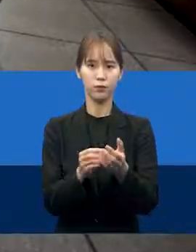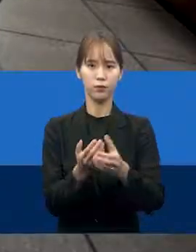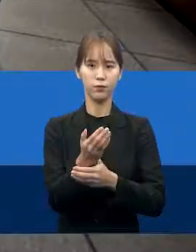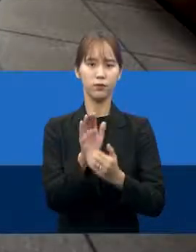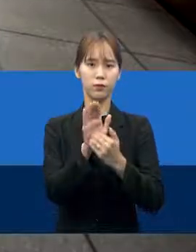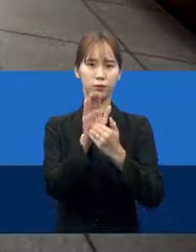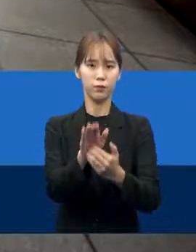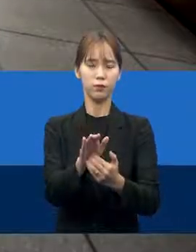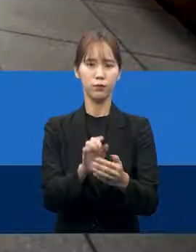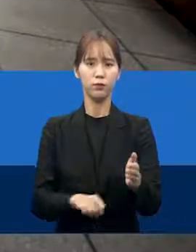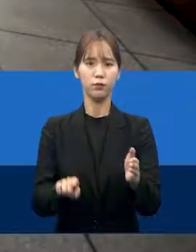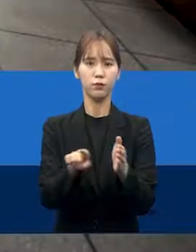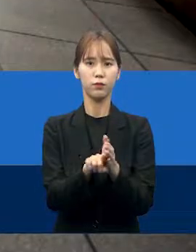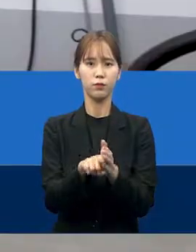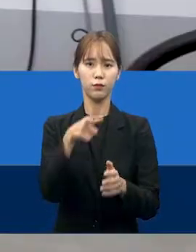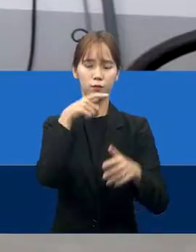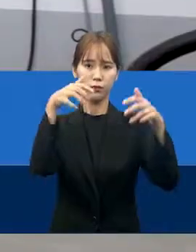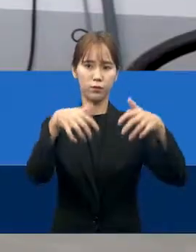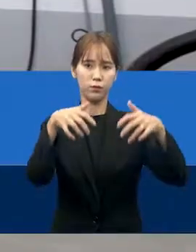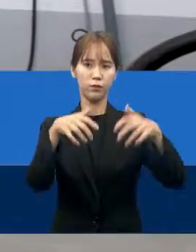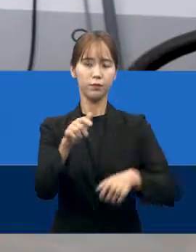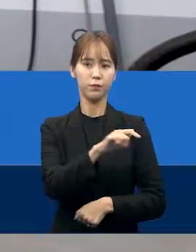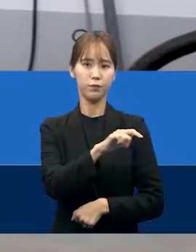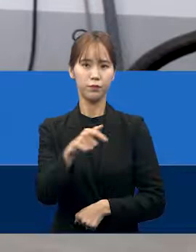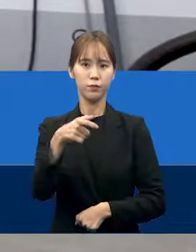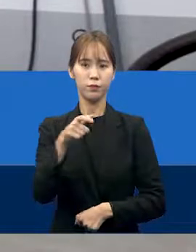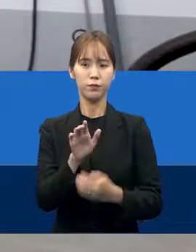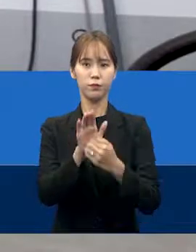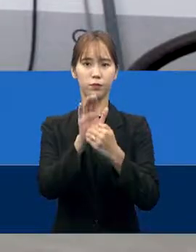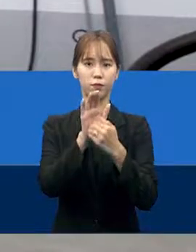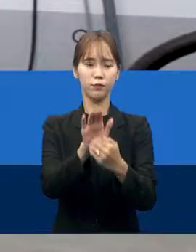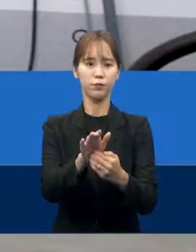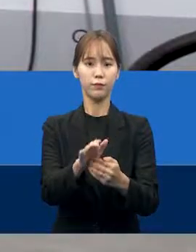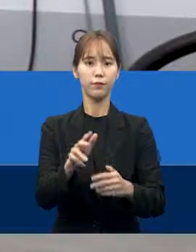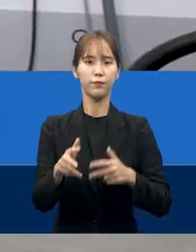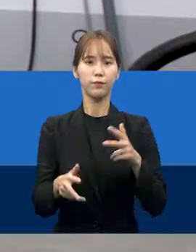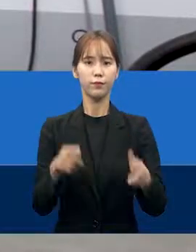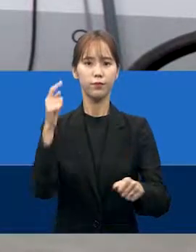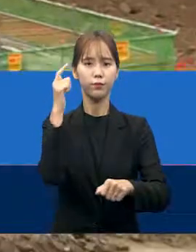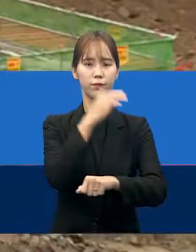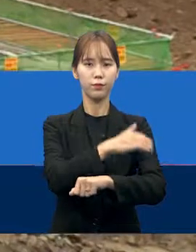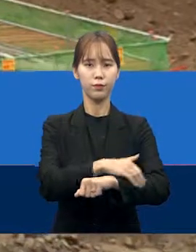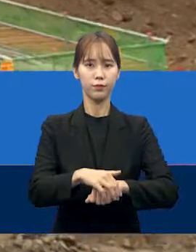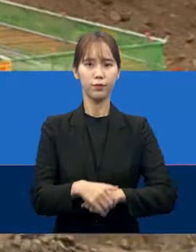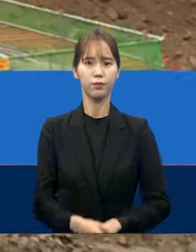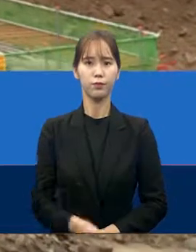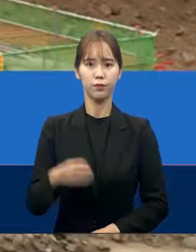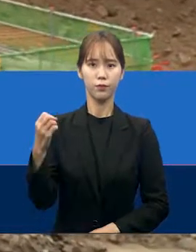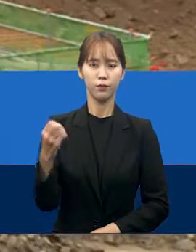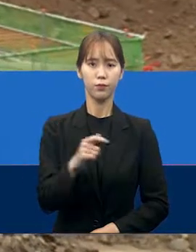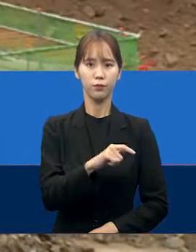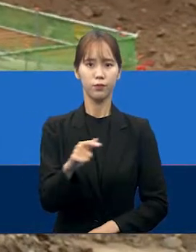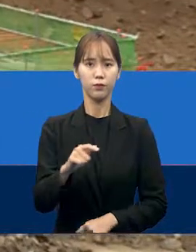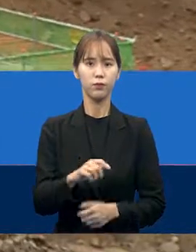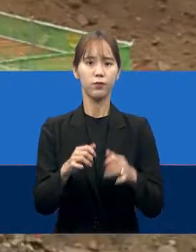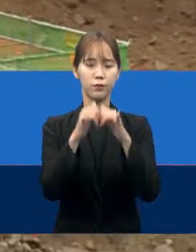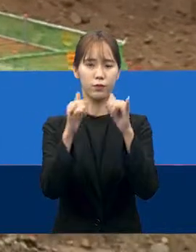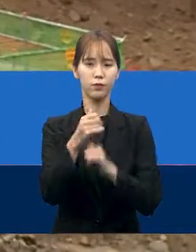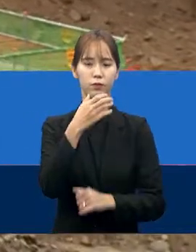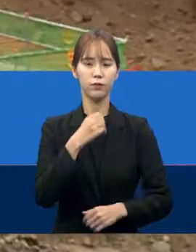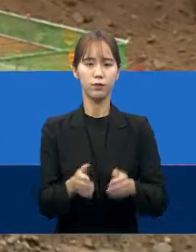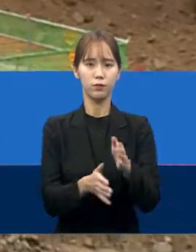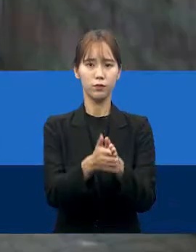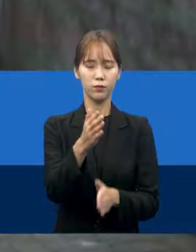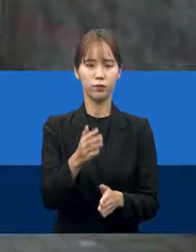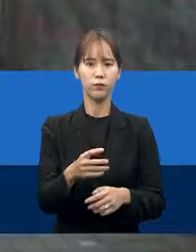안전사고 예방 분야에서는 풍수해에 대비한 수방대책과 재난안전대책본부를 구성해 공사장, 도로,